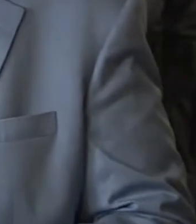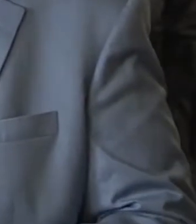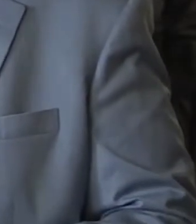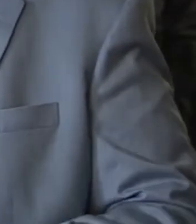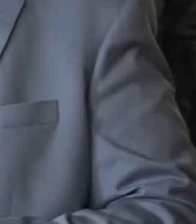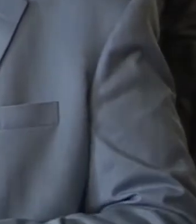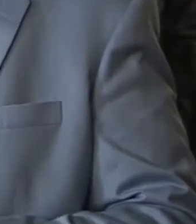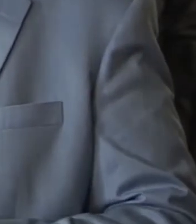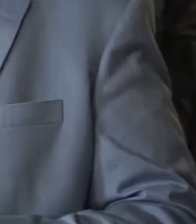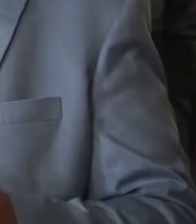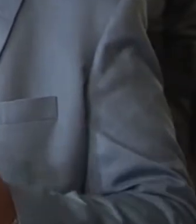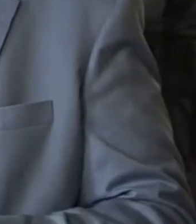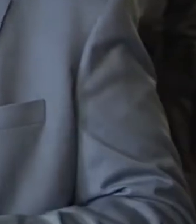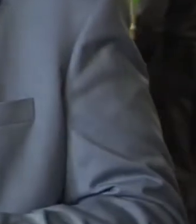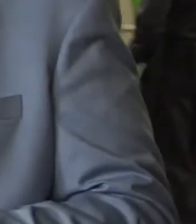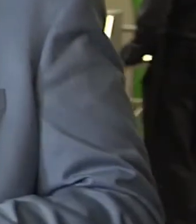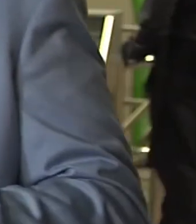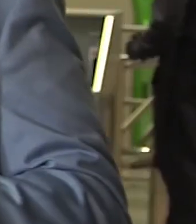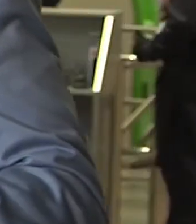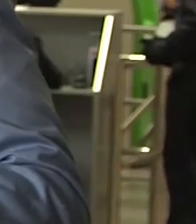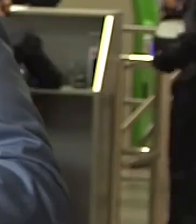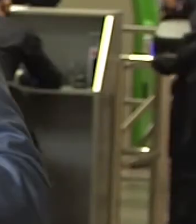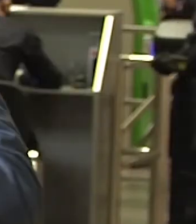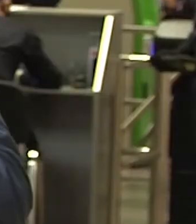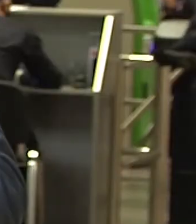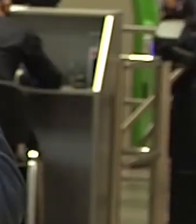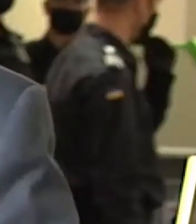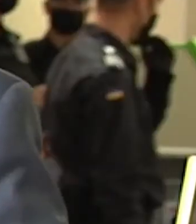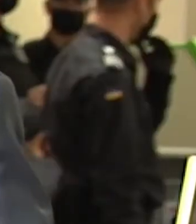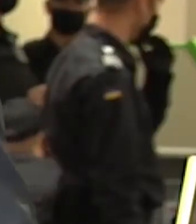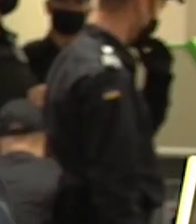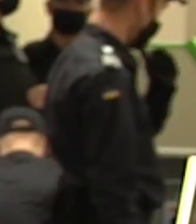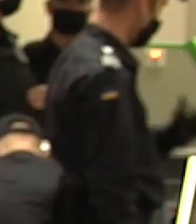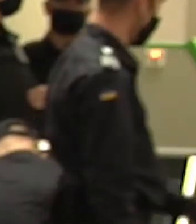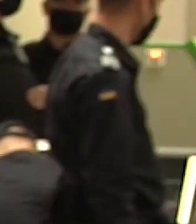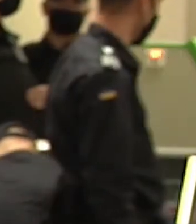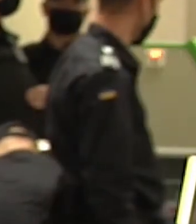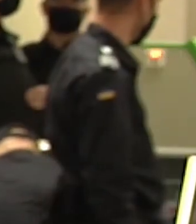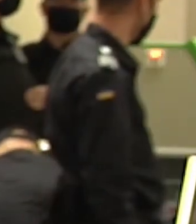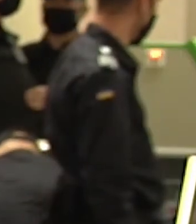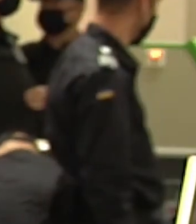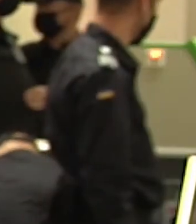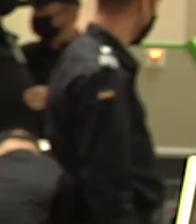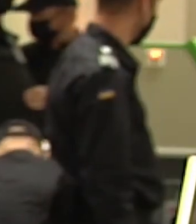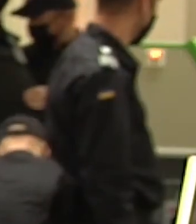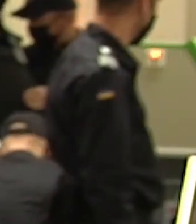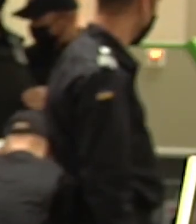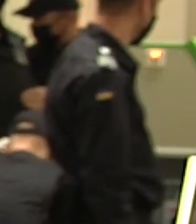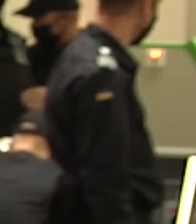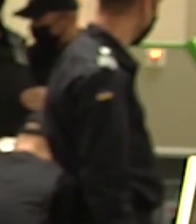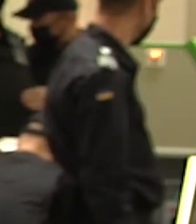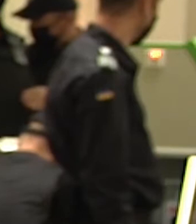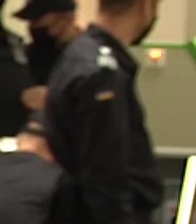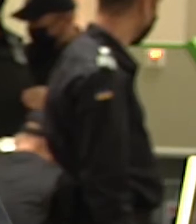тобі відомо, а потім зазначені свідчення ми будемо використовувати проти тебе. Якщо ви хочете пред'явити особу, повідомити особу